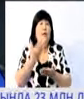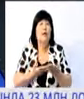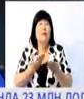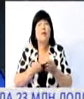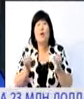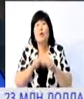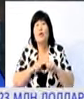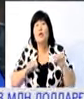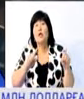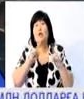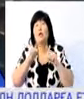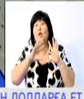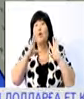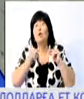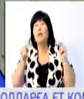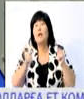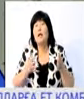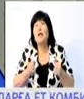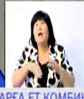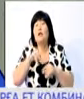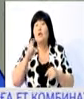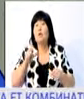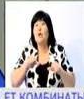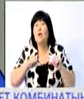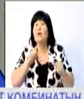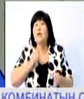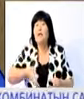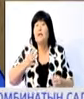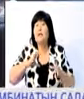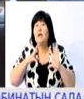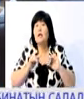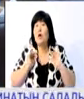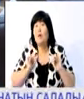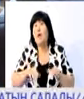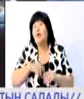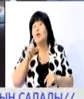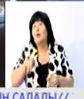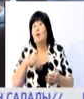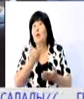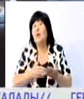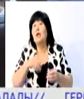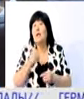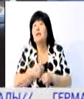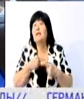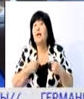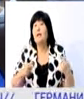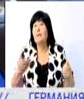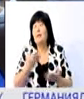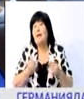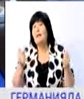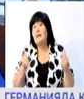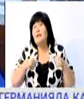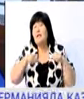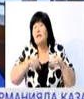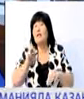мәселелерді тұрақты кеңес отырысында түбегейлі нақтылап алған депутаттар корпусы сессияны ширақ өткізді. Депутаттар ұсынысының негізінде әрбір мәселе бойынша тиісті